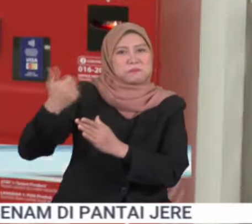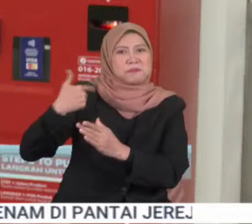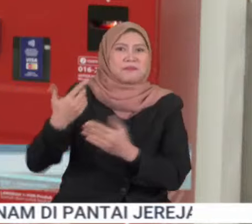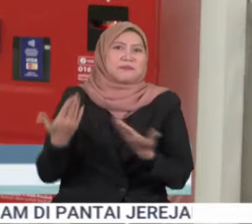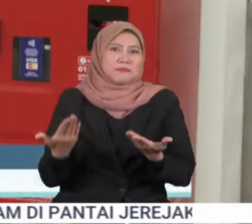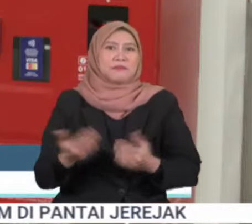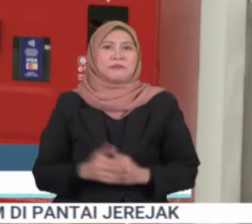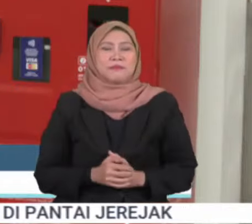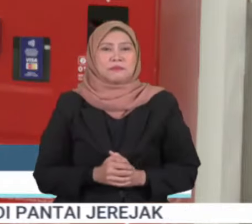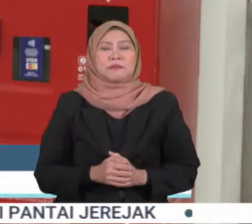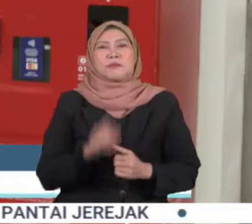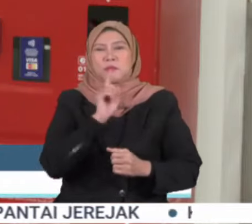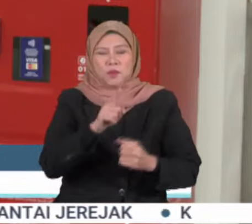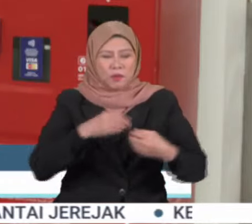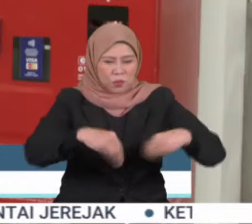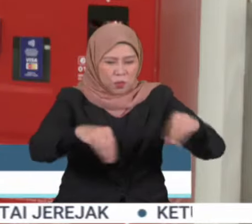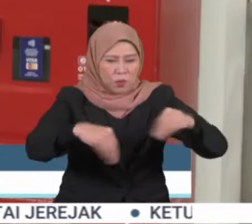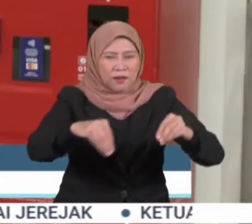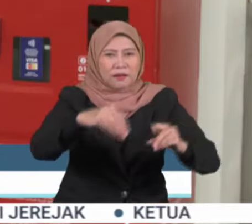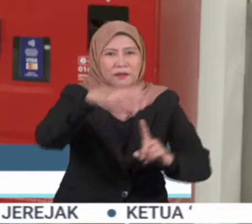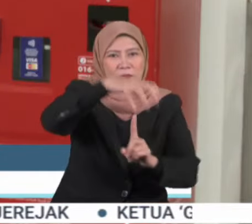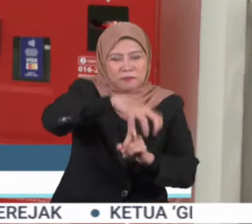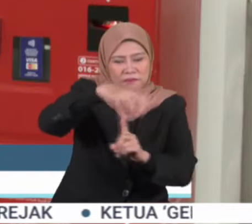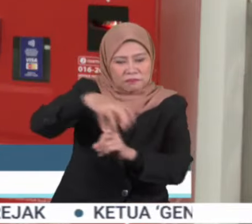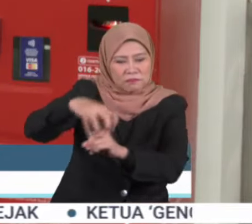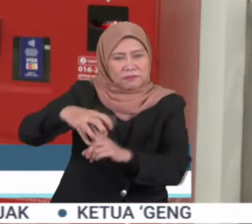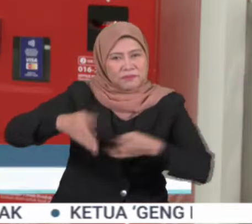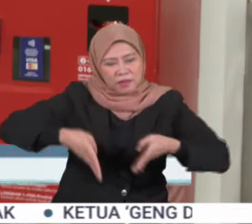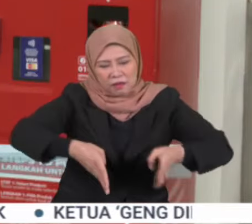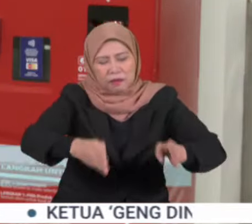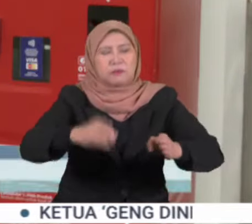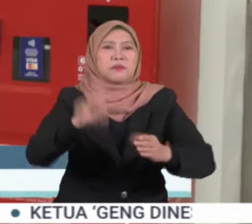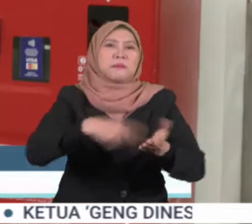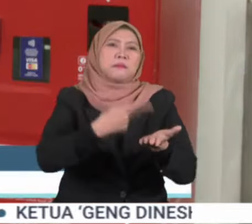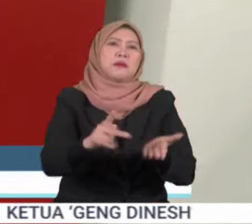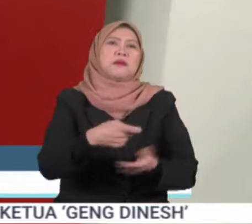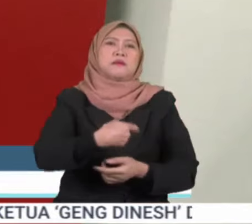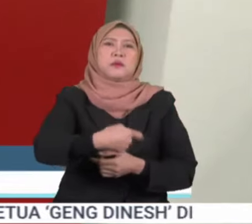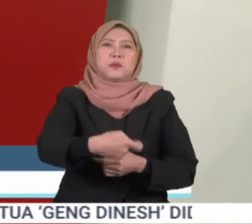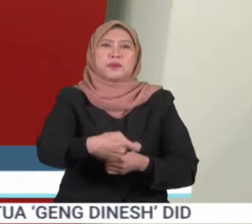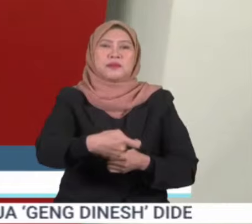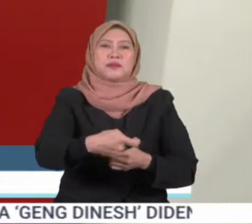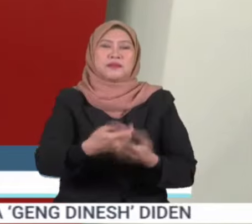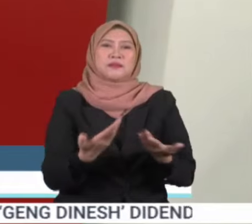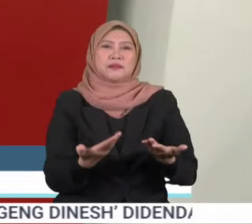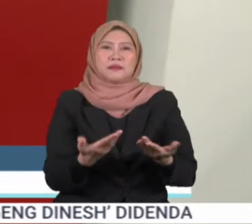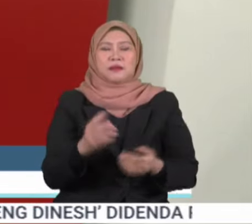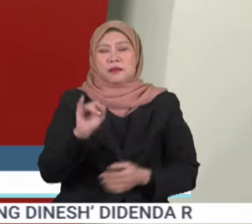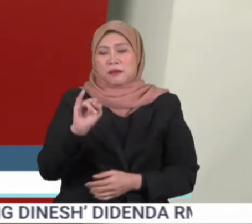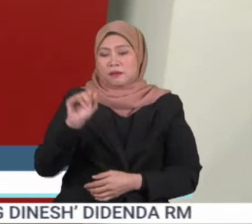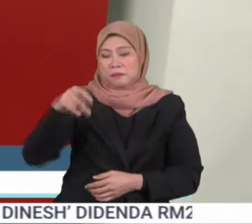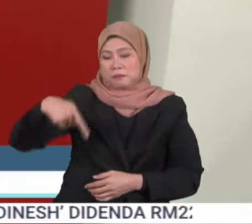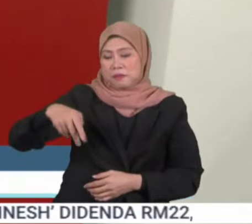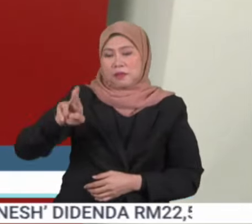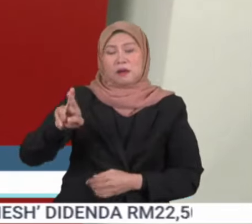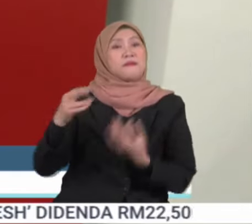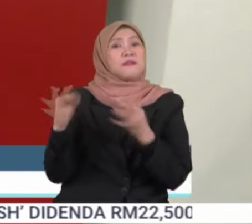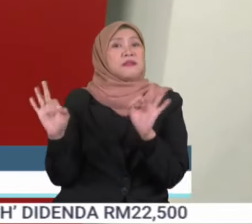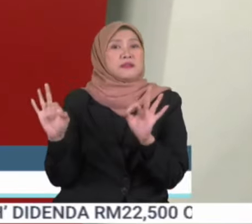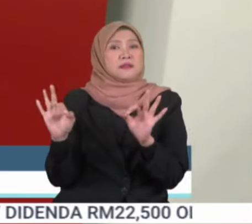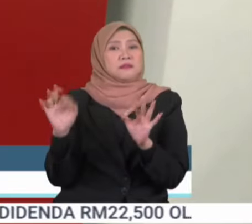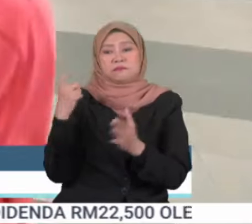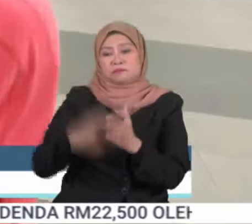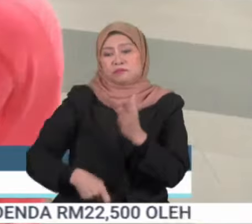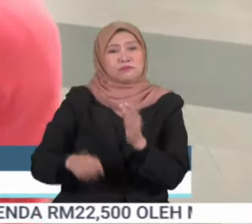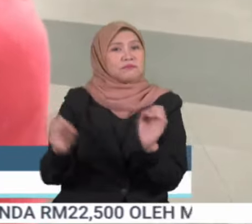tepi jalan, agak risiko juga untuk menyewa, kos yang kena sewa. So since dah join IPR ni, saya tak perlu bayar apa-apa